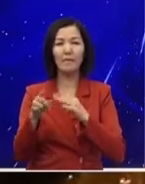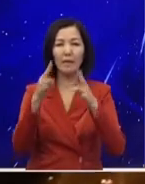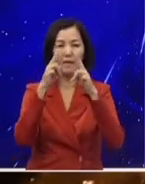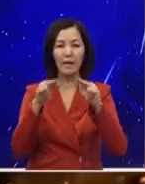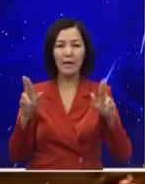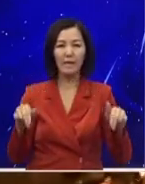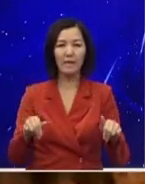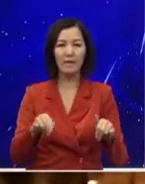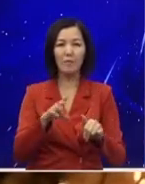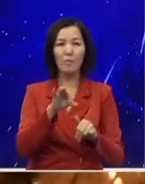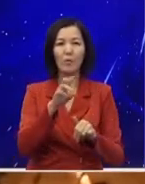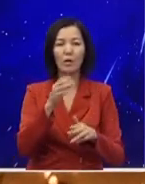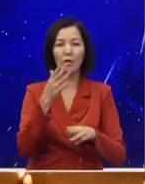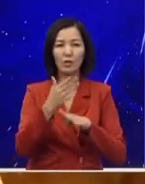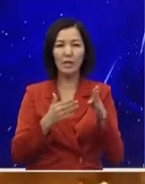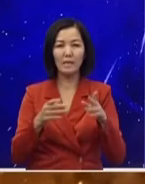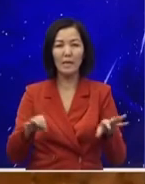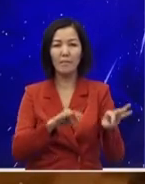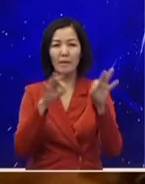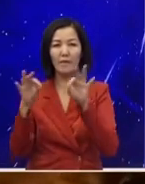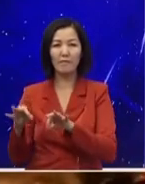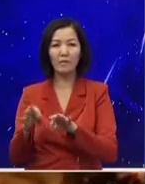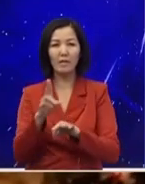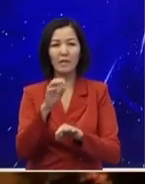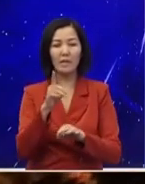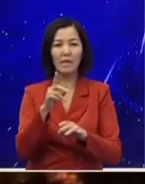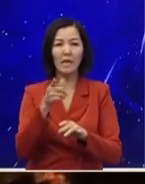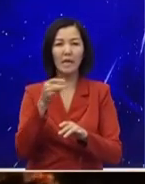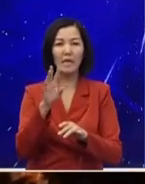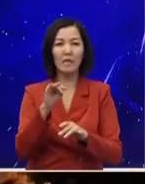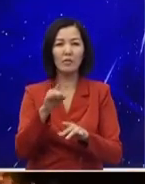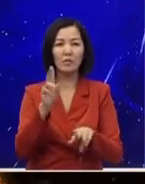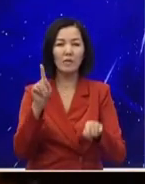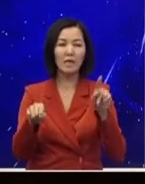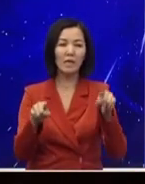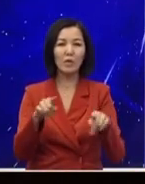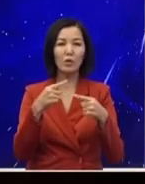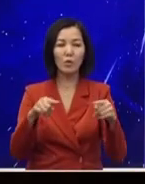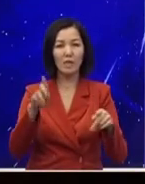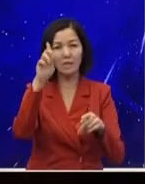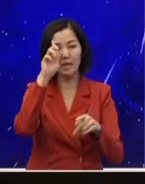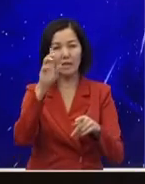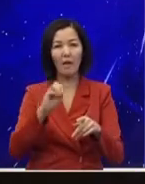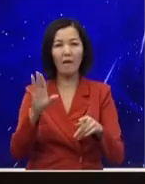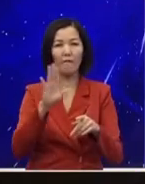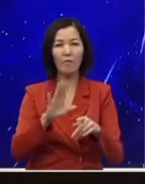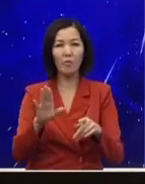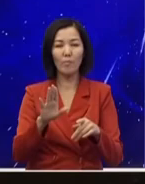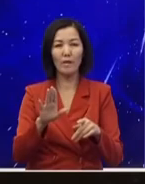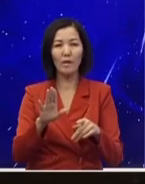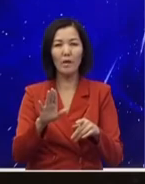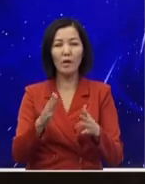Мория, после чего часть мигрантов была перевезена в континентальную Грецию и некоторые другие страны Европы. Но на Самосе остаются